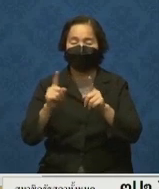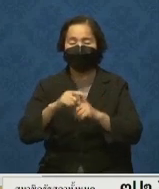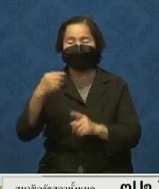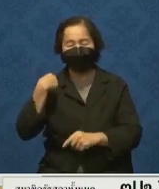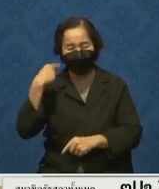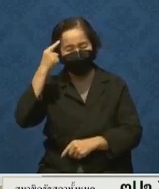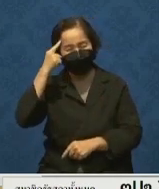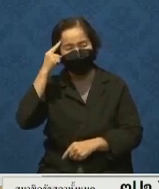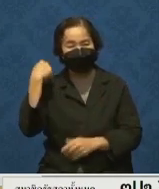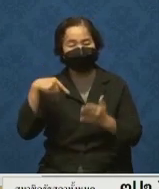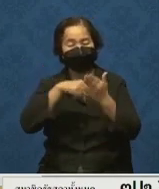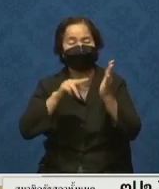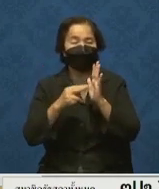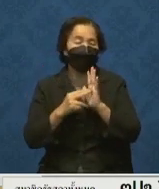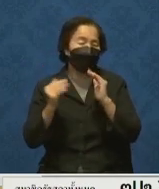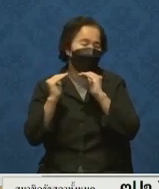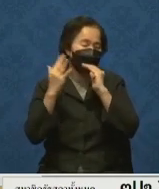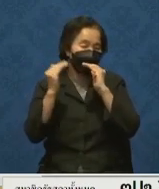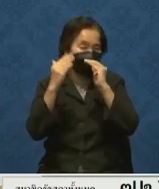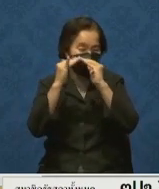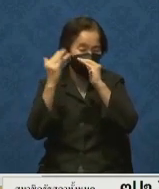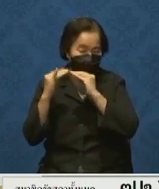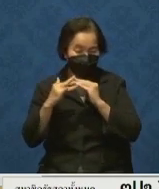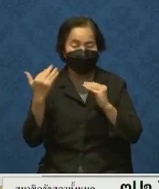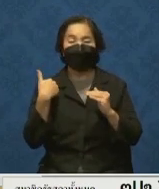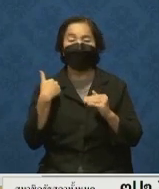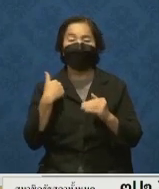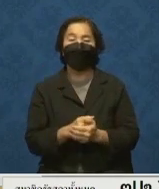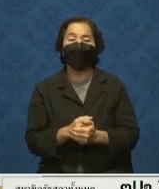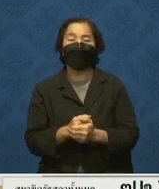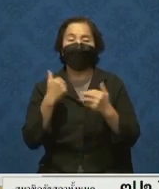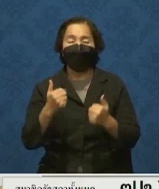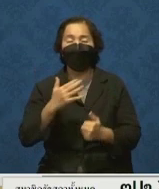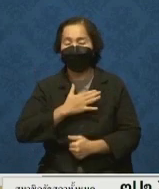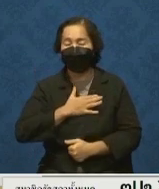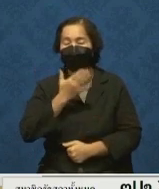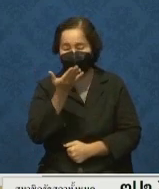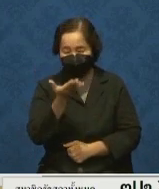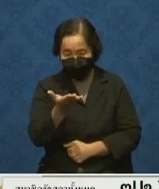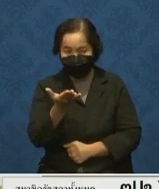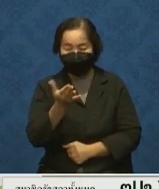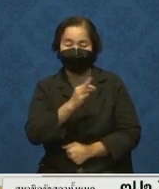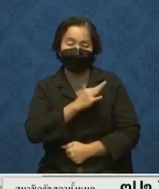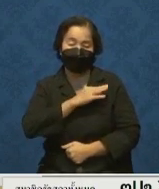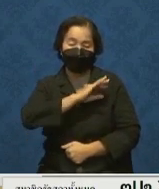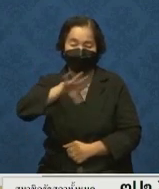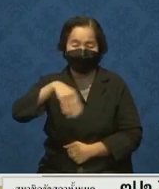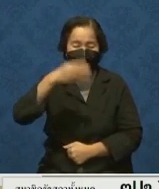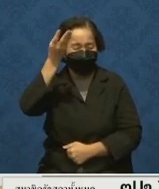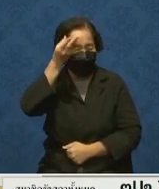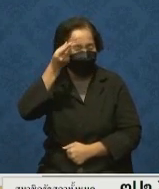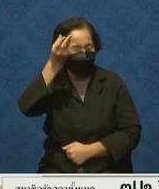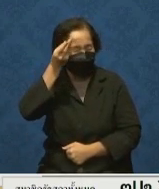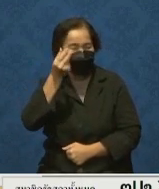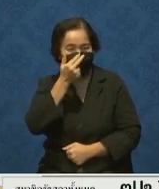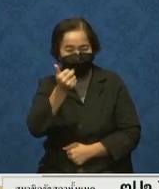ำนาจคามไม่ชอบทำ ระบบคณธรมจะถูกภัธรรายกัโ่งสร้างแบบนี้ผมขอให้สมาชคฏฐาคิดดให้ดีดีกระ